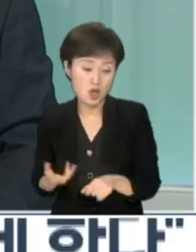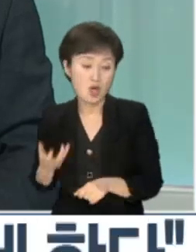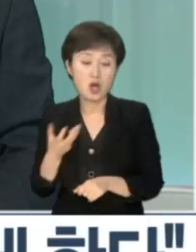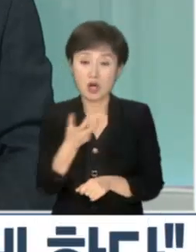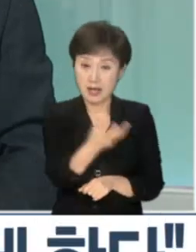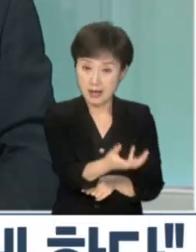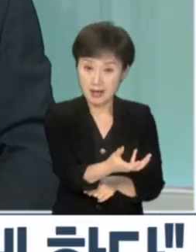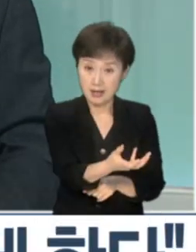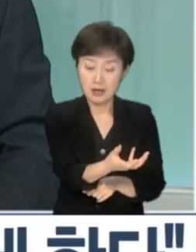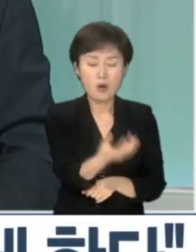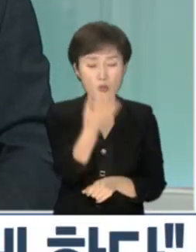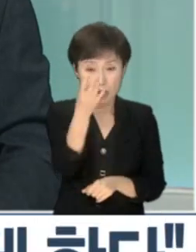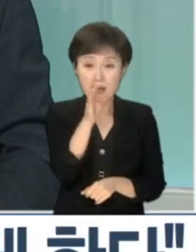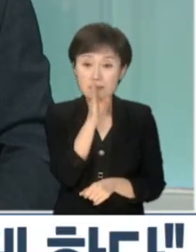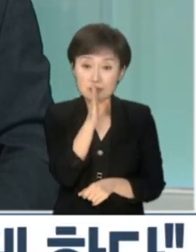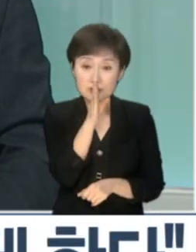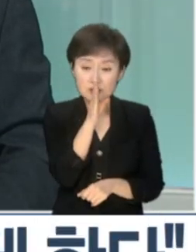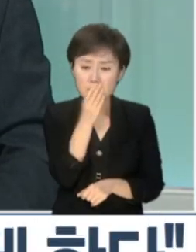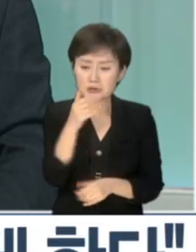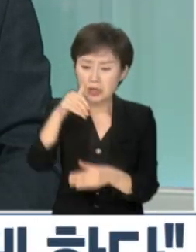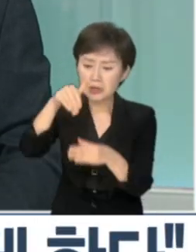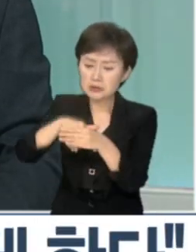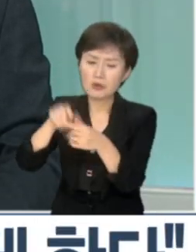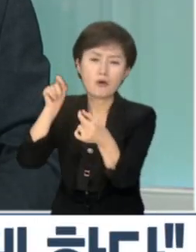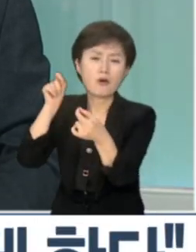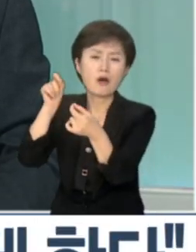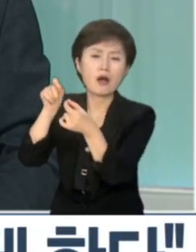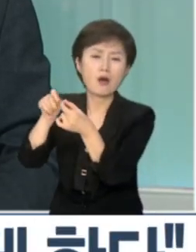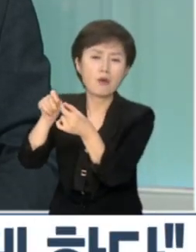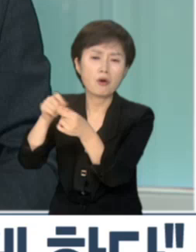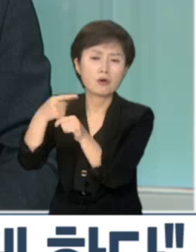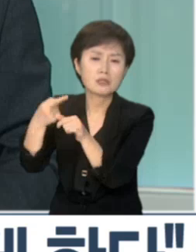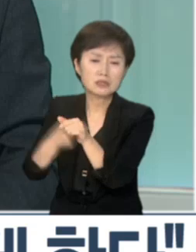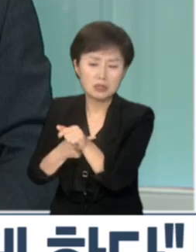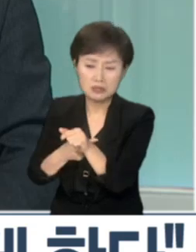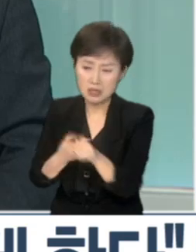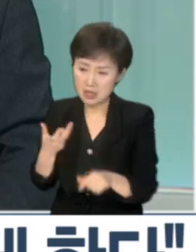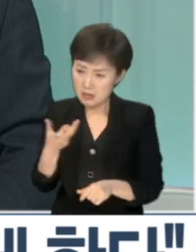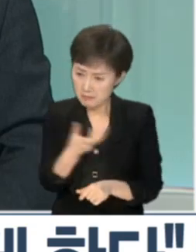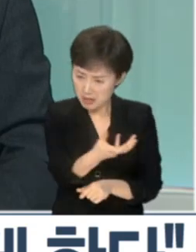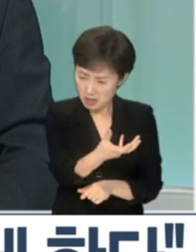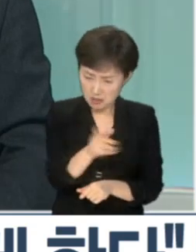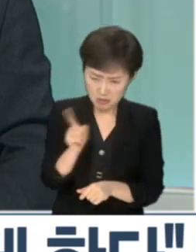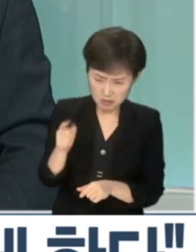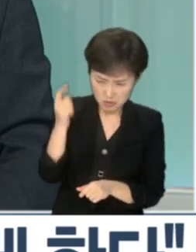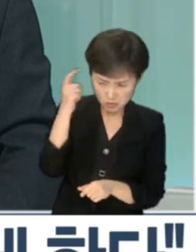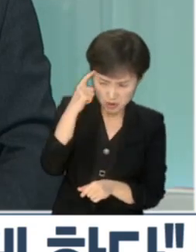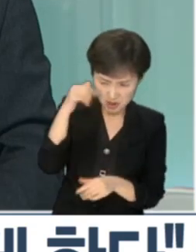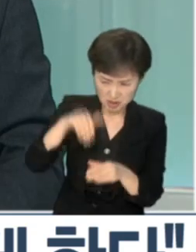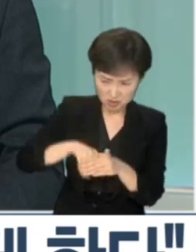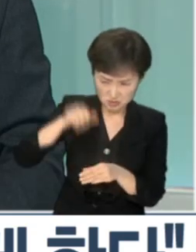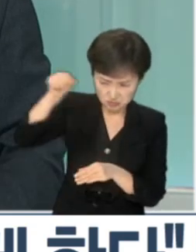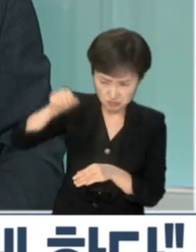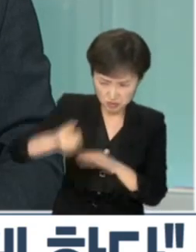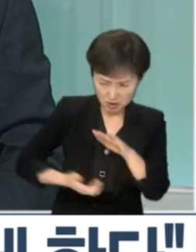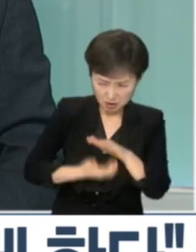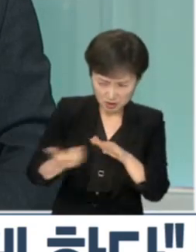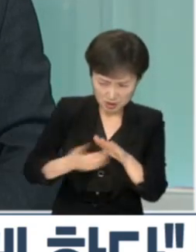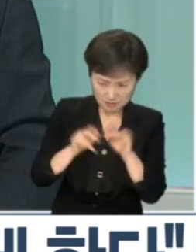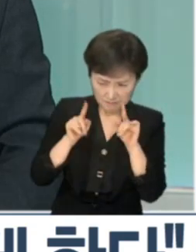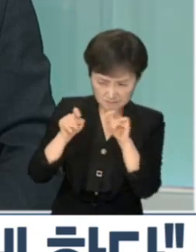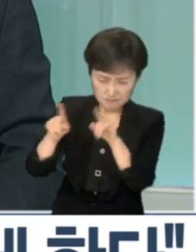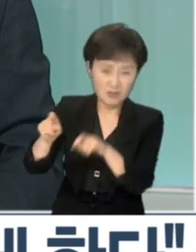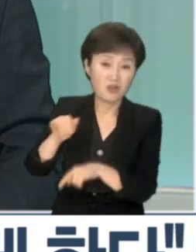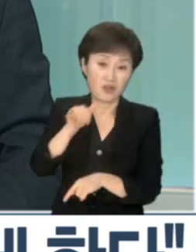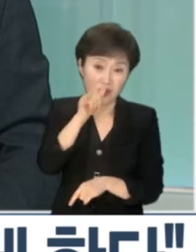큰 문제가 없습니다. 근데 이제 선거 시즌이 되다 보니까 이런 것이 결국은 기준 뭐 그렇다고 해서 딱히